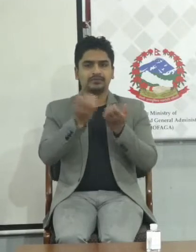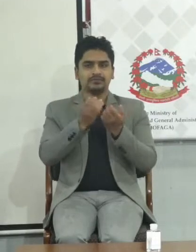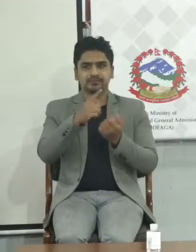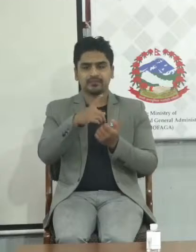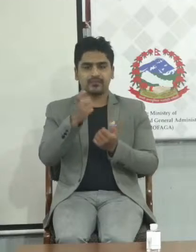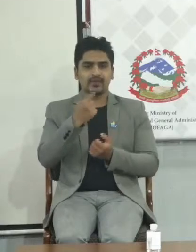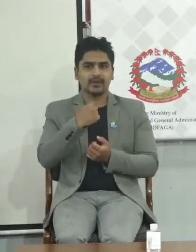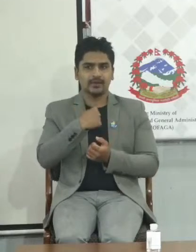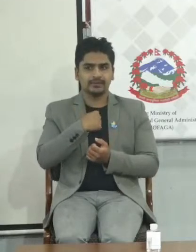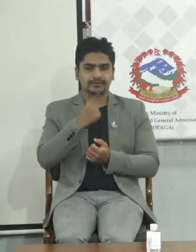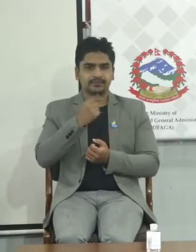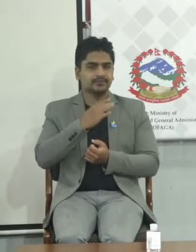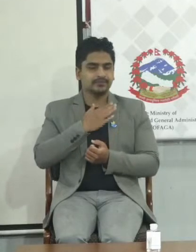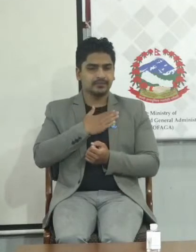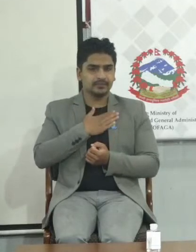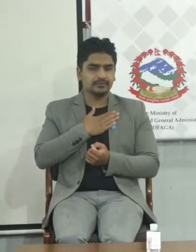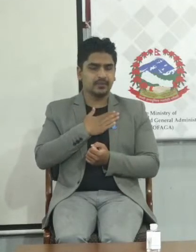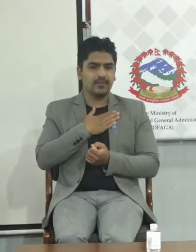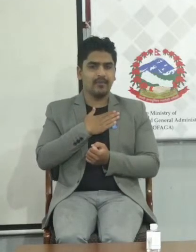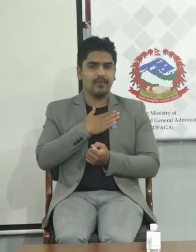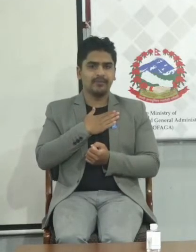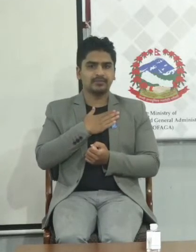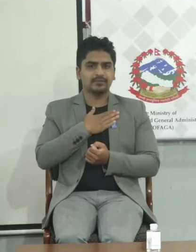हुनको लागि म हाम्रो